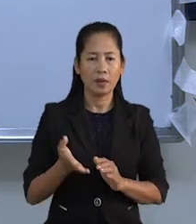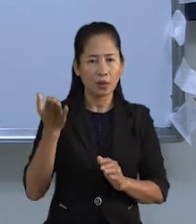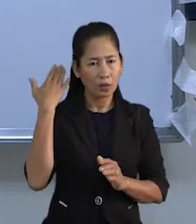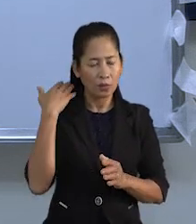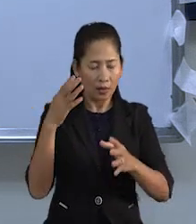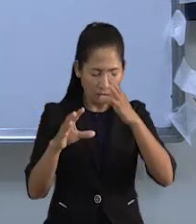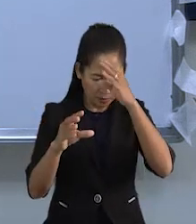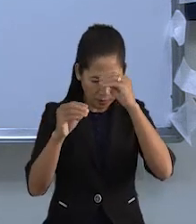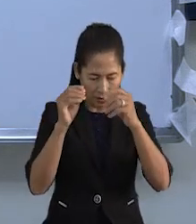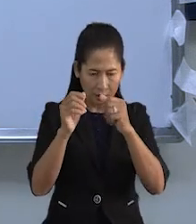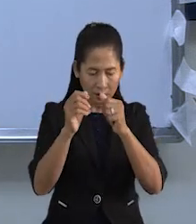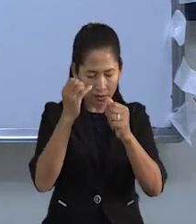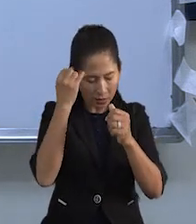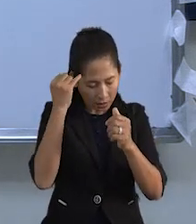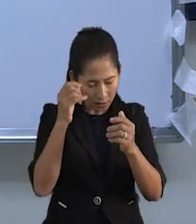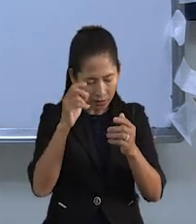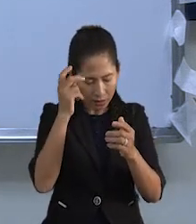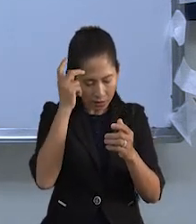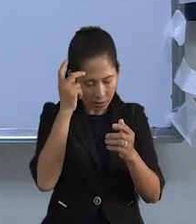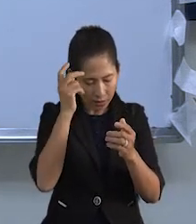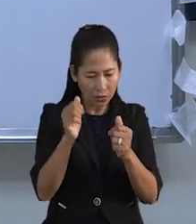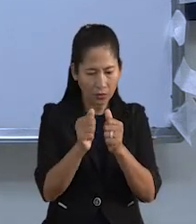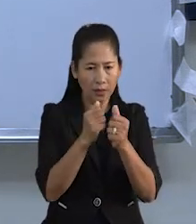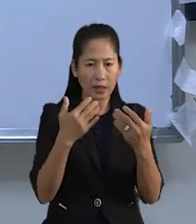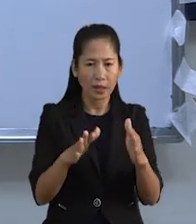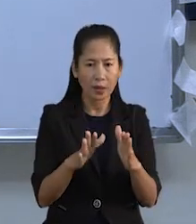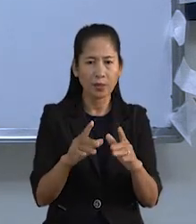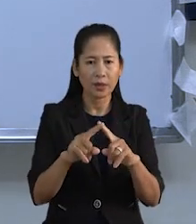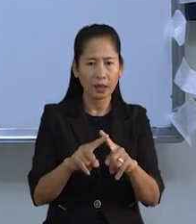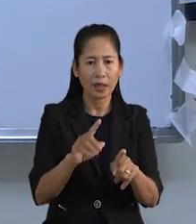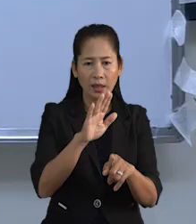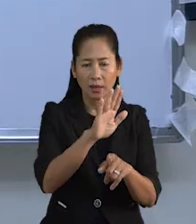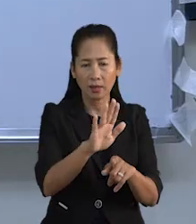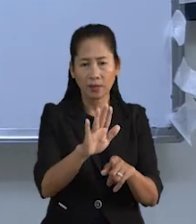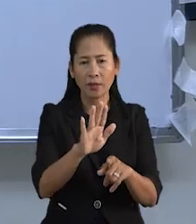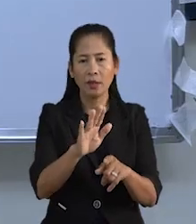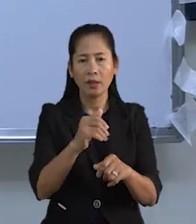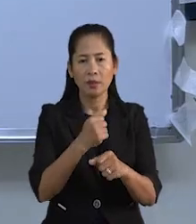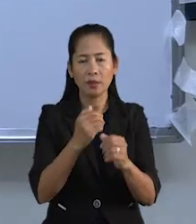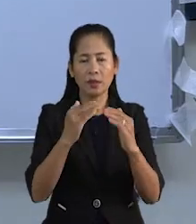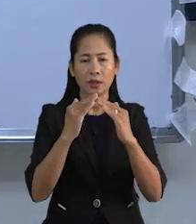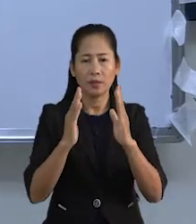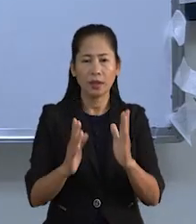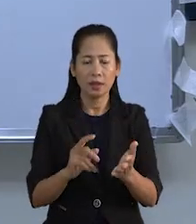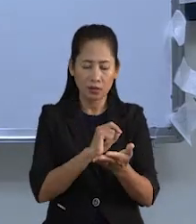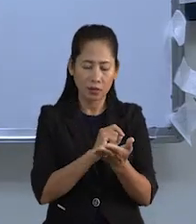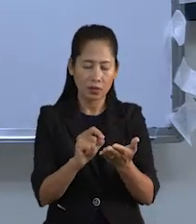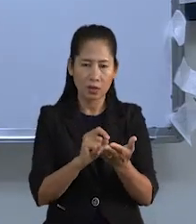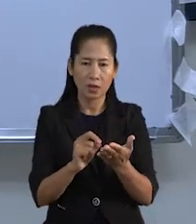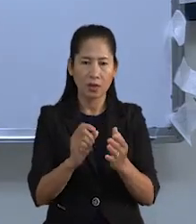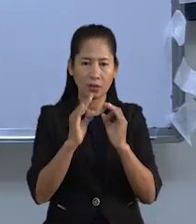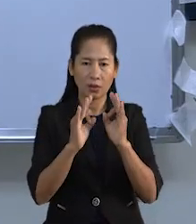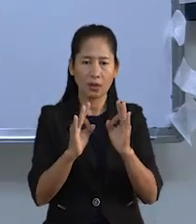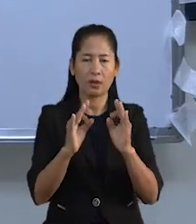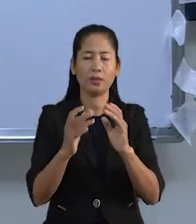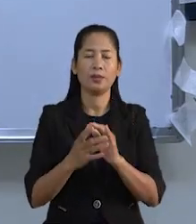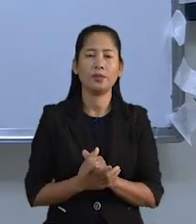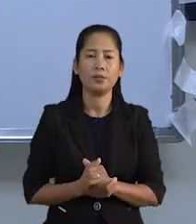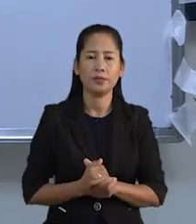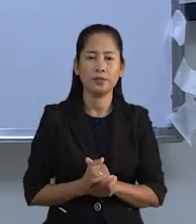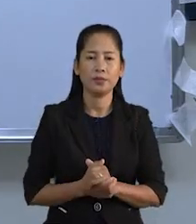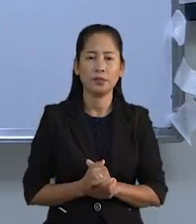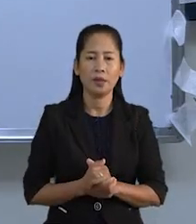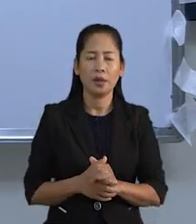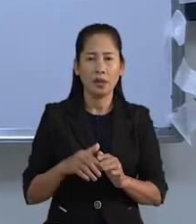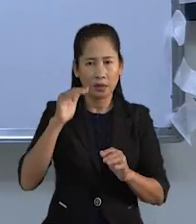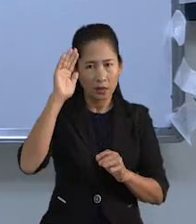យើងបានតែងរួមគ្នារួចរាល់ហើយណាតែលោកគ្រូឲ្យកូនធ្វើនៅផ្ទះគឺសរសេរសម្រេចតែម្ដង